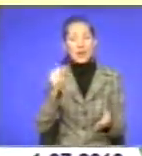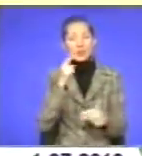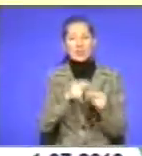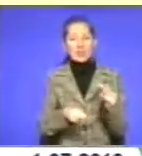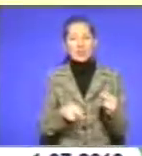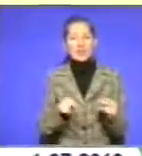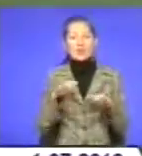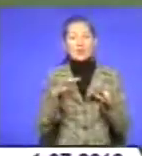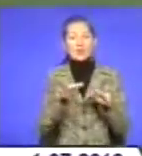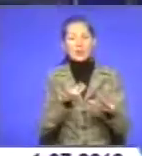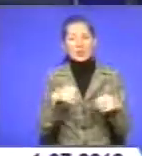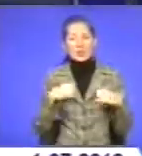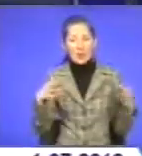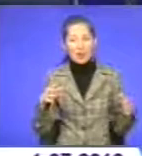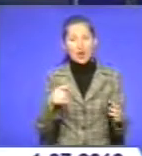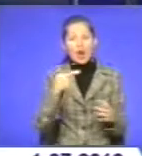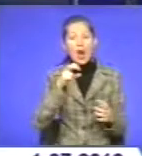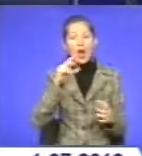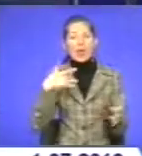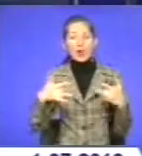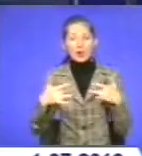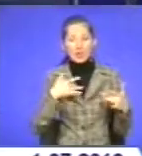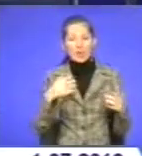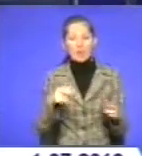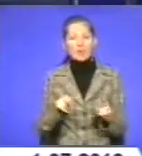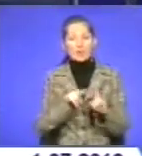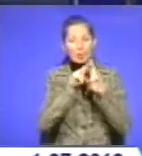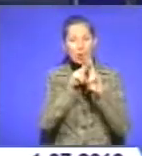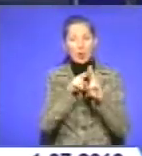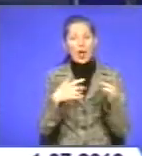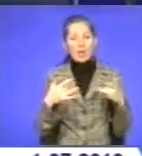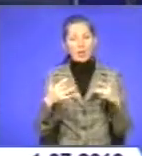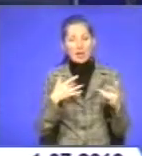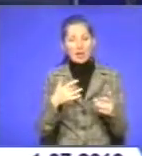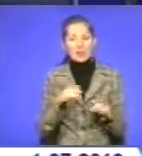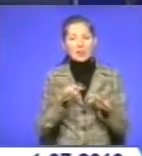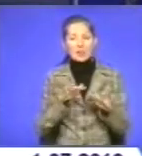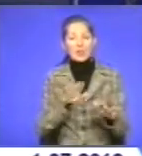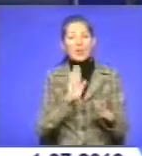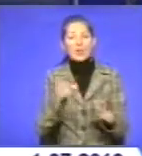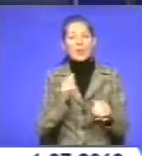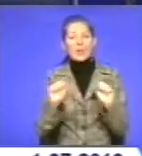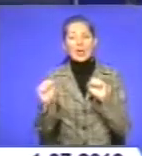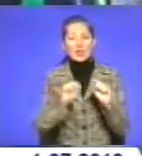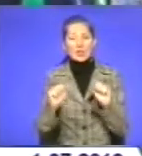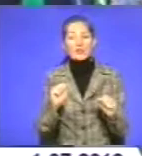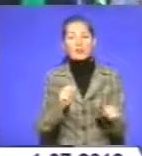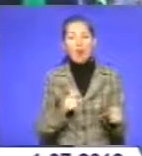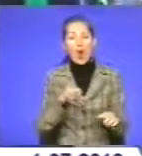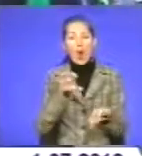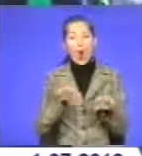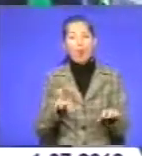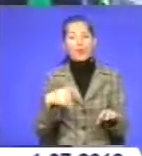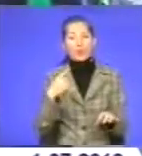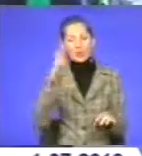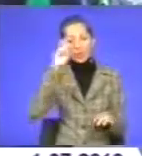української естради. Захід відбувся під патронатом голови обласної державної адміністрації Валентина Хоптяна. Роки тому назад